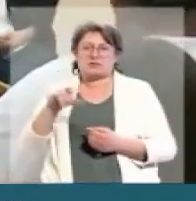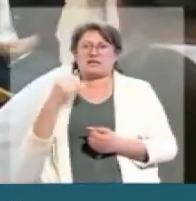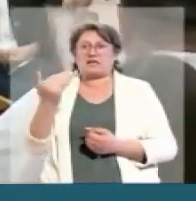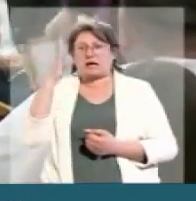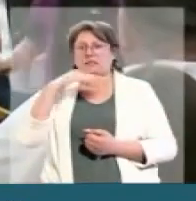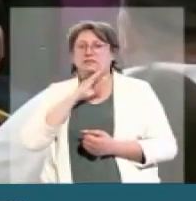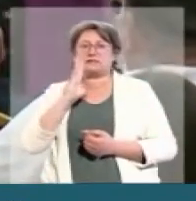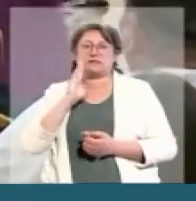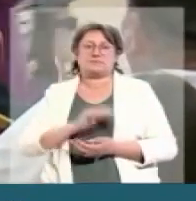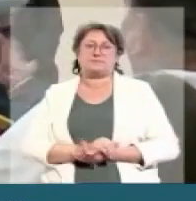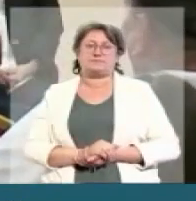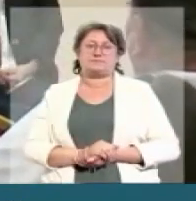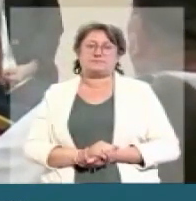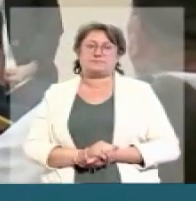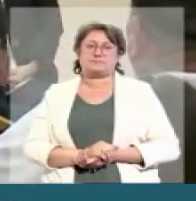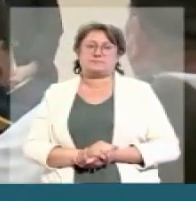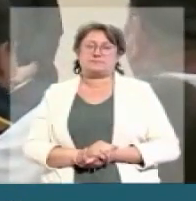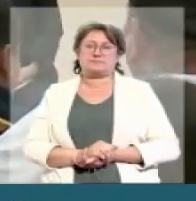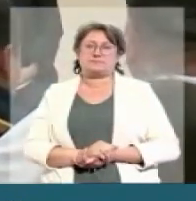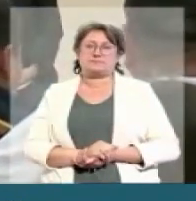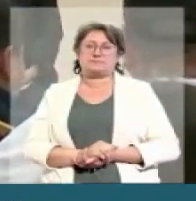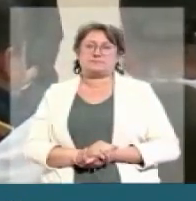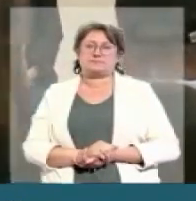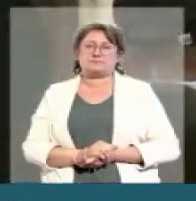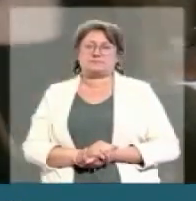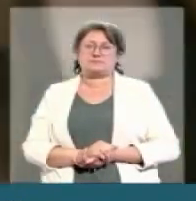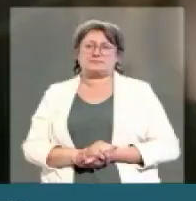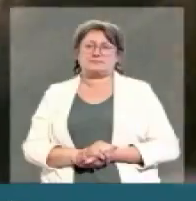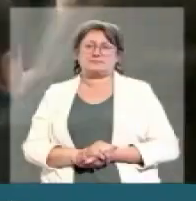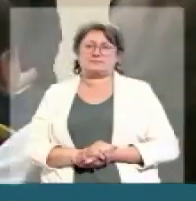их родители. Айдана Папанина, Олжас Есенжигитов, телеканал